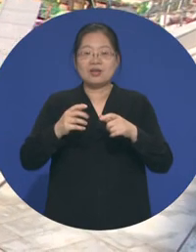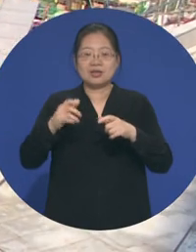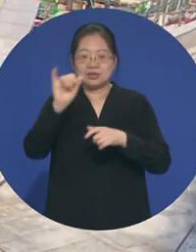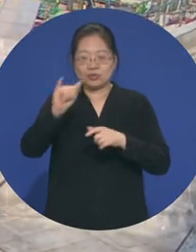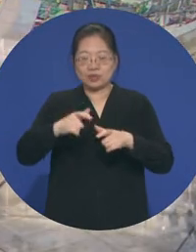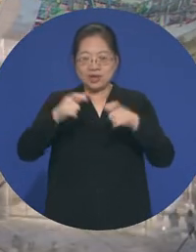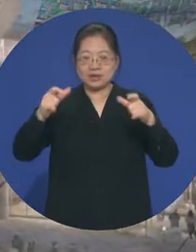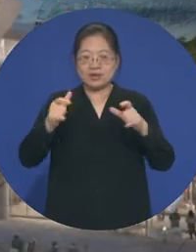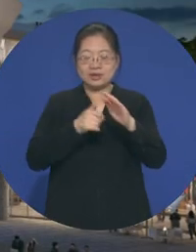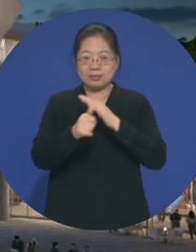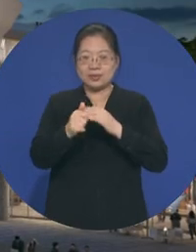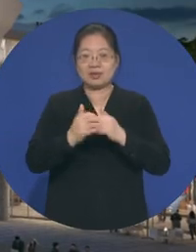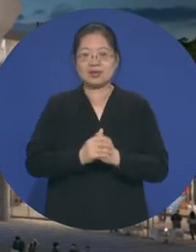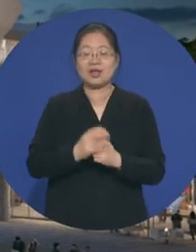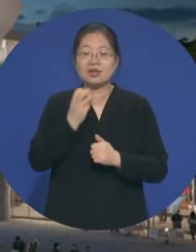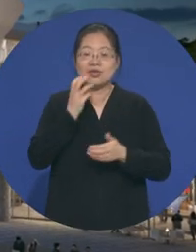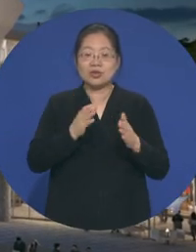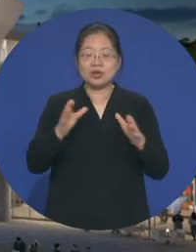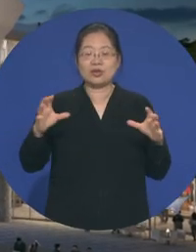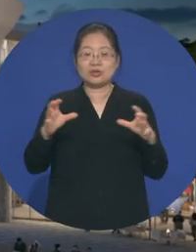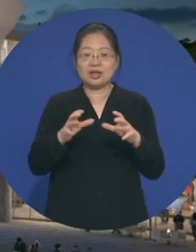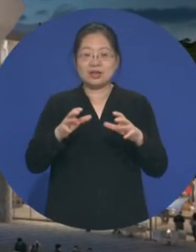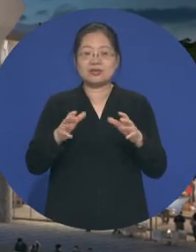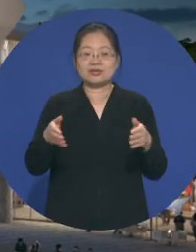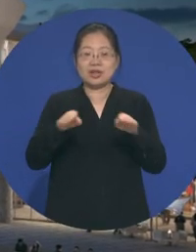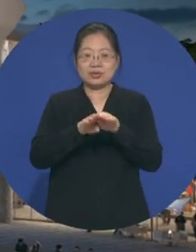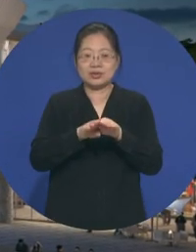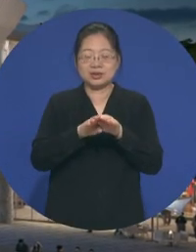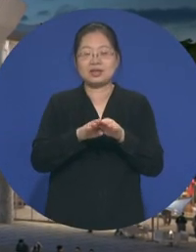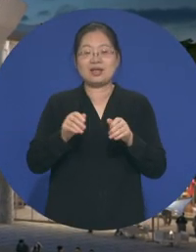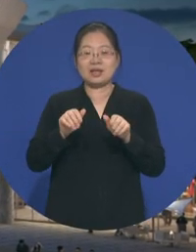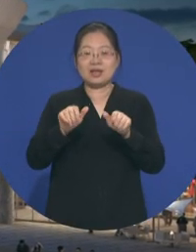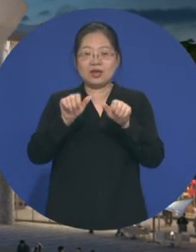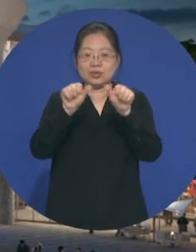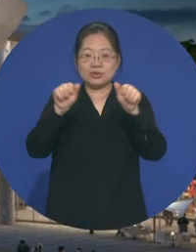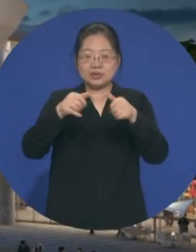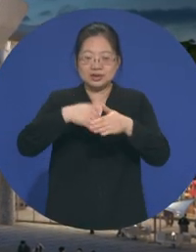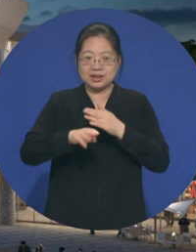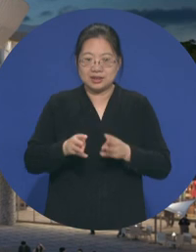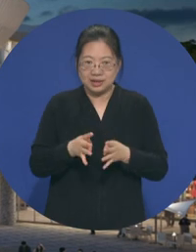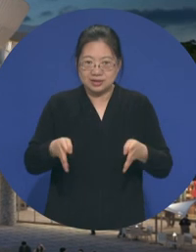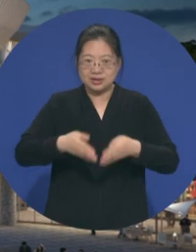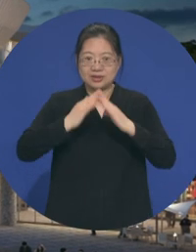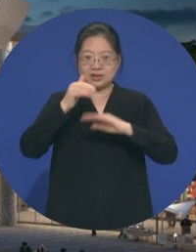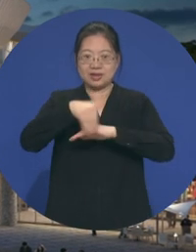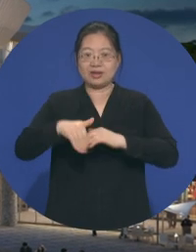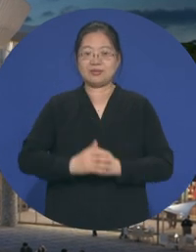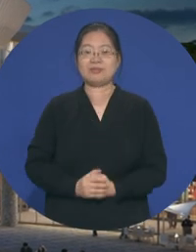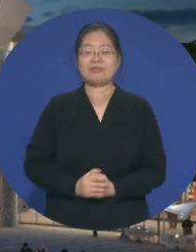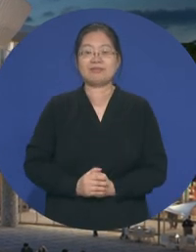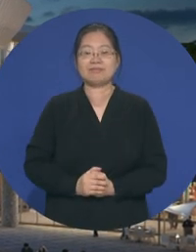도서관으로 경기 융합 타운의 지하 4층 지상 5층 규모로 건립될 예정입니다